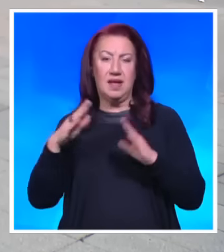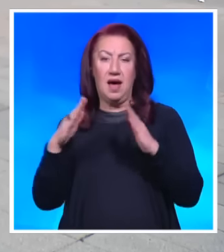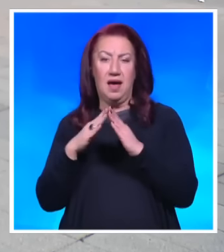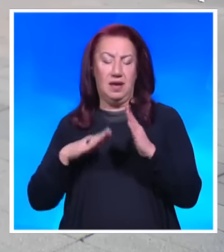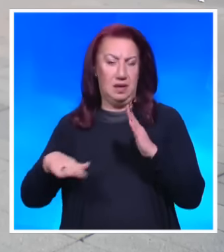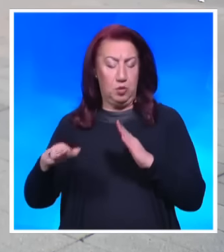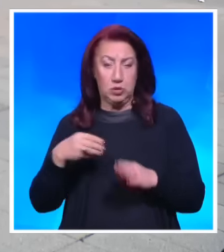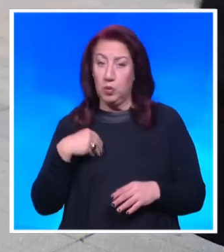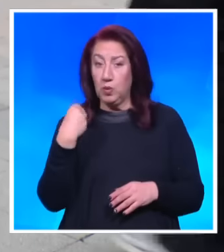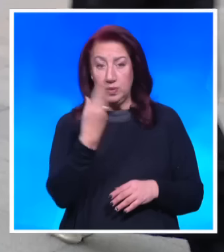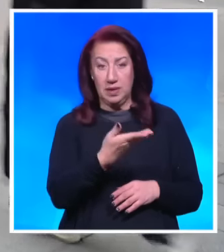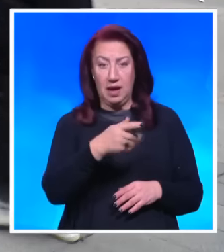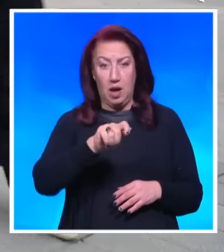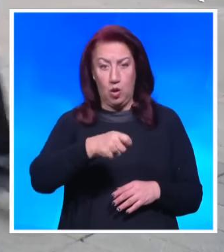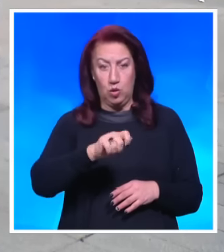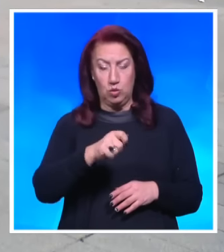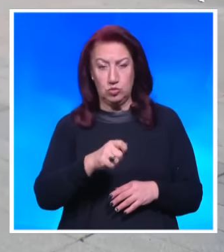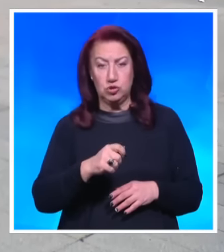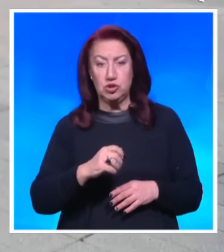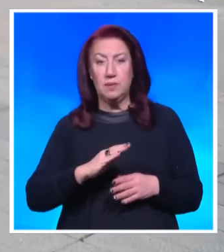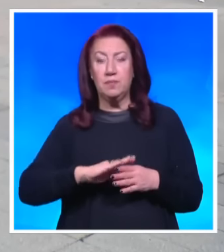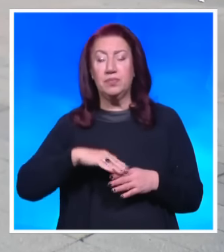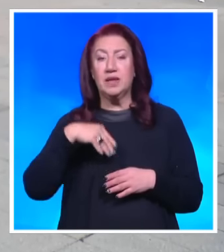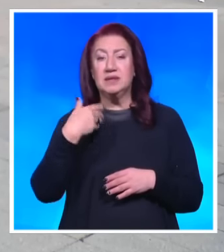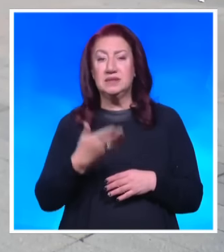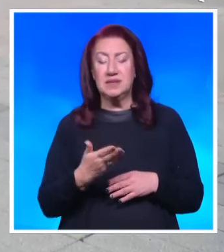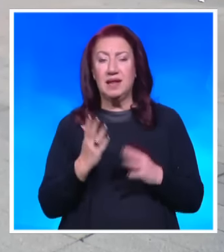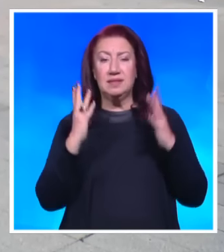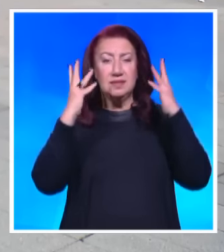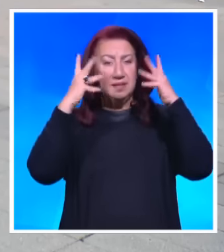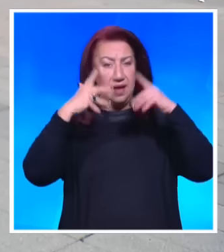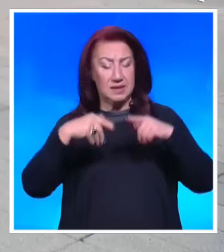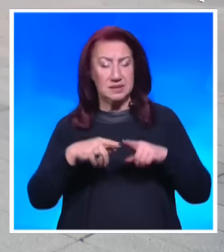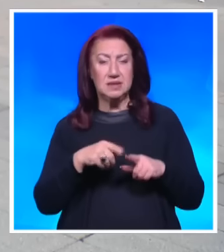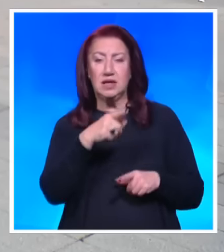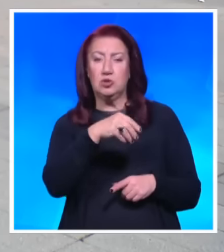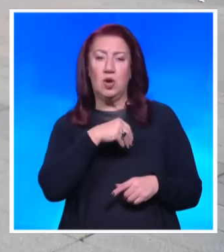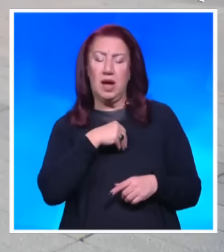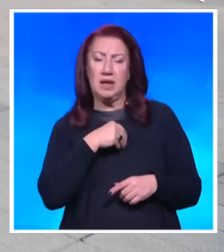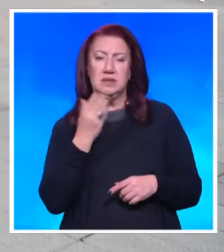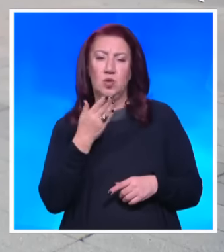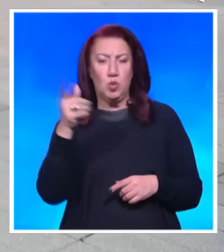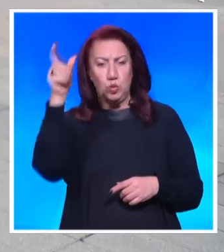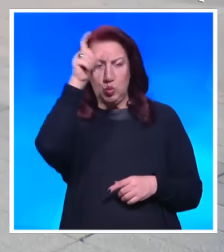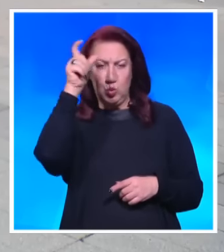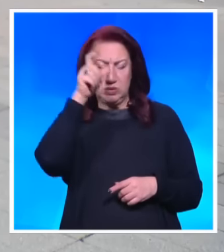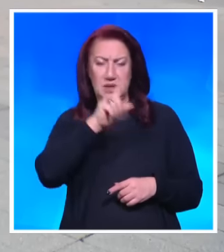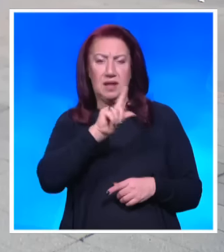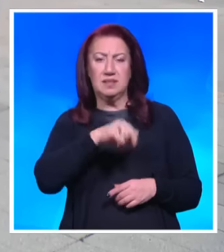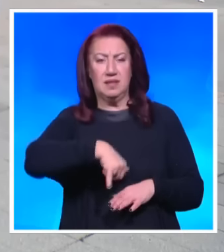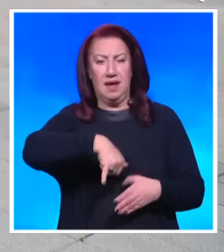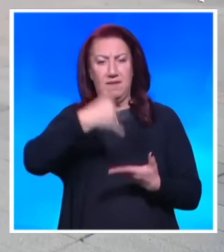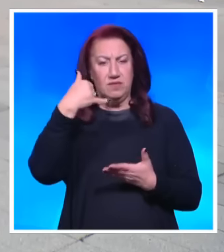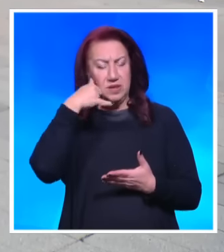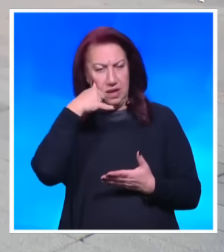след 10 дена, под претекст, че е бил в Турция и за това не ми е отговарял, той се появи. Абсолютно убеден съм, че той